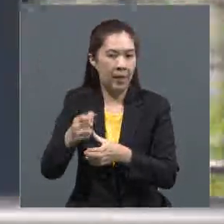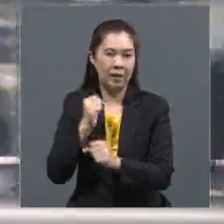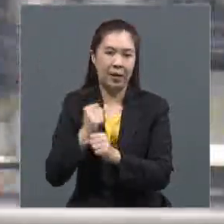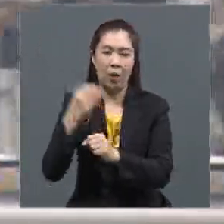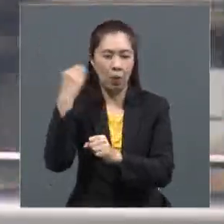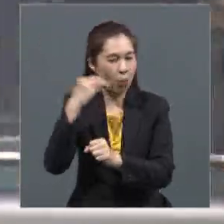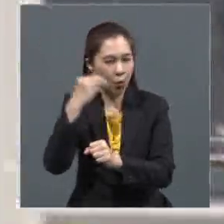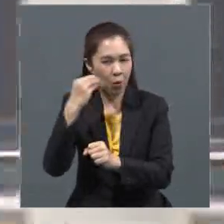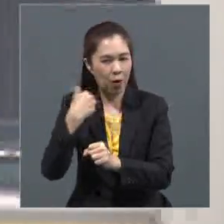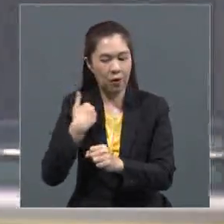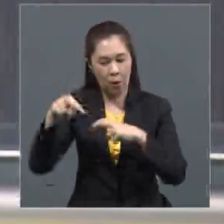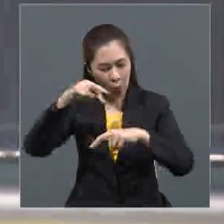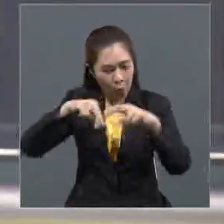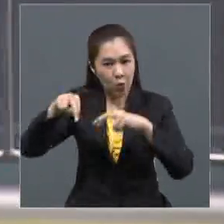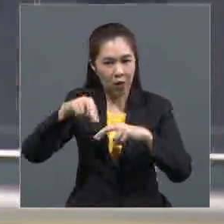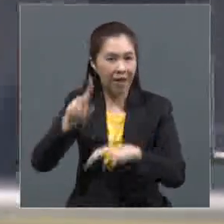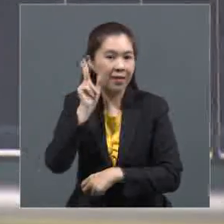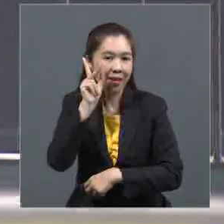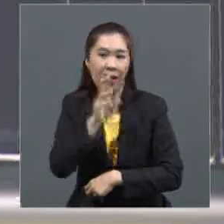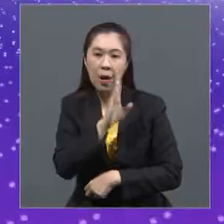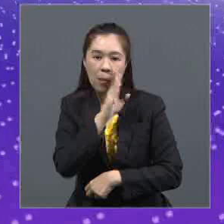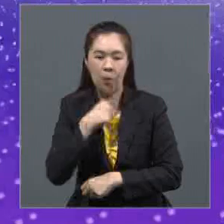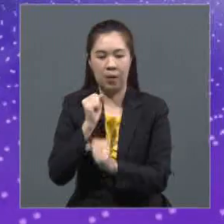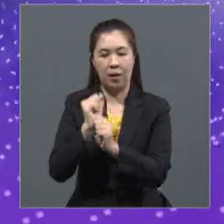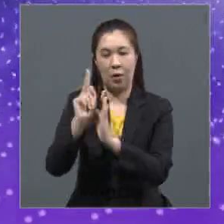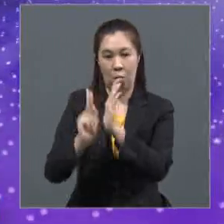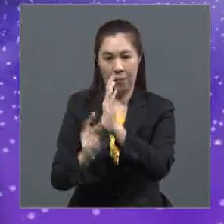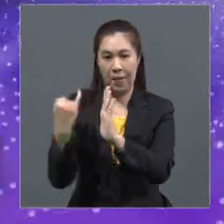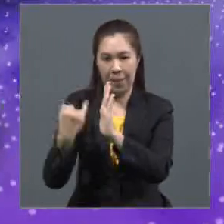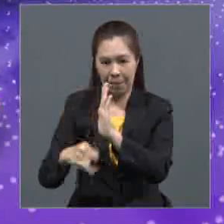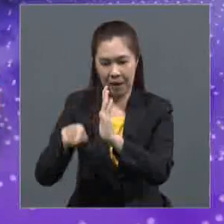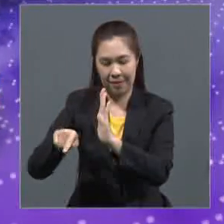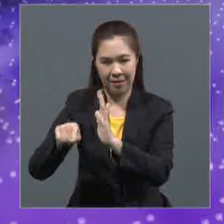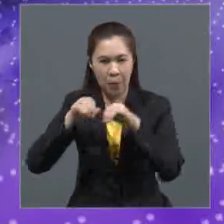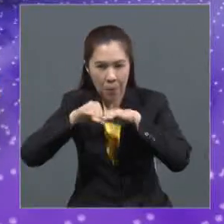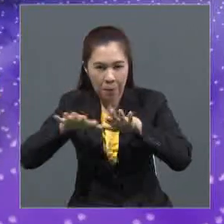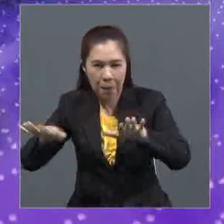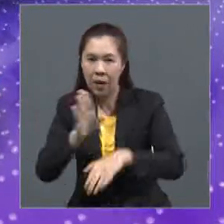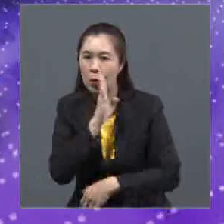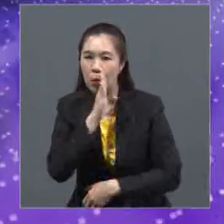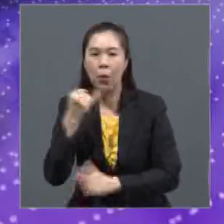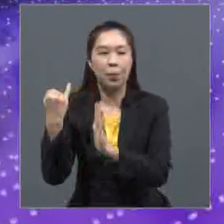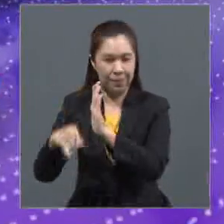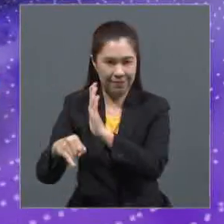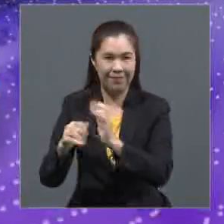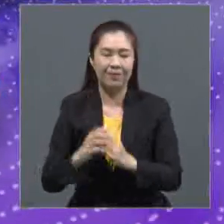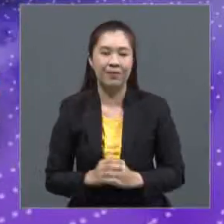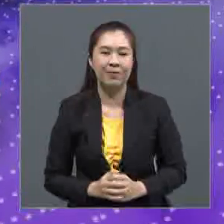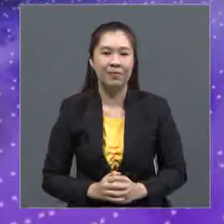การระงับยับยั้งข่าวปลอมและดำเนินการทางกฎหมายกับผู้ที่นำเข้าข้อมูลอันเป็นเท็จอย่างจริงจัง